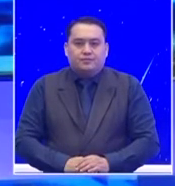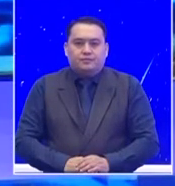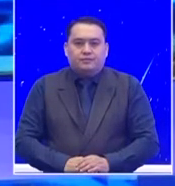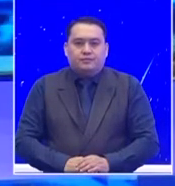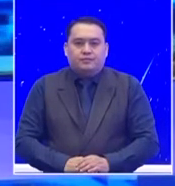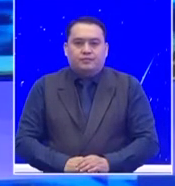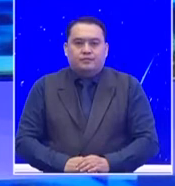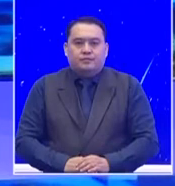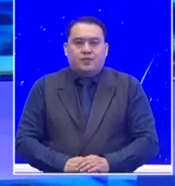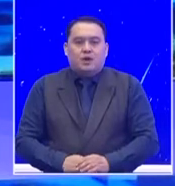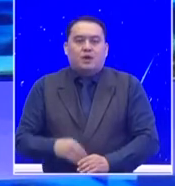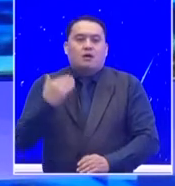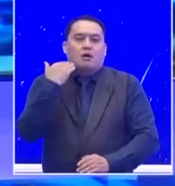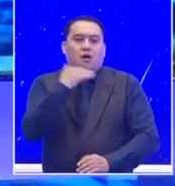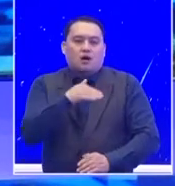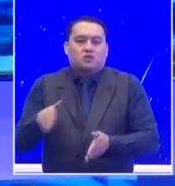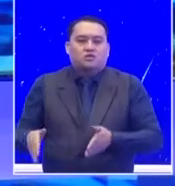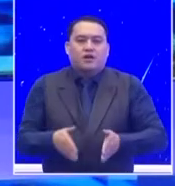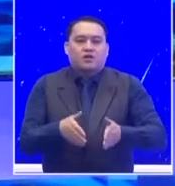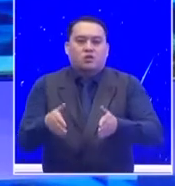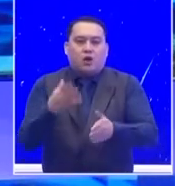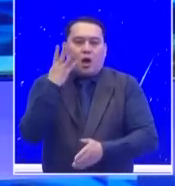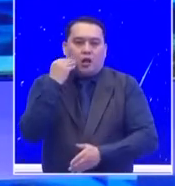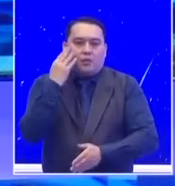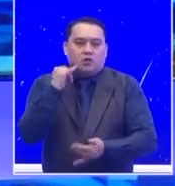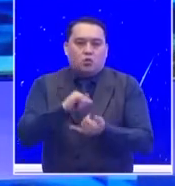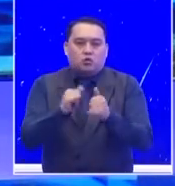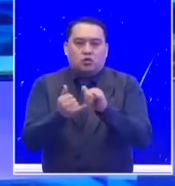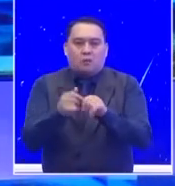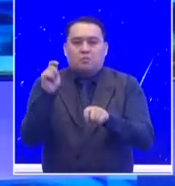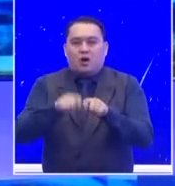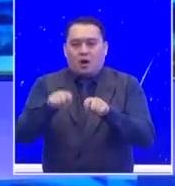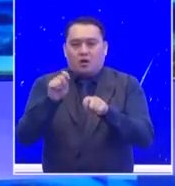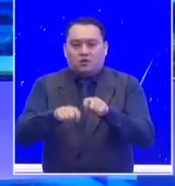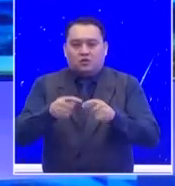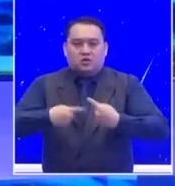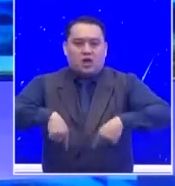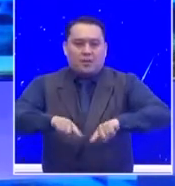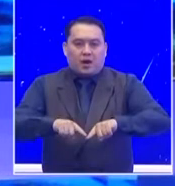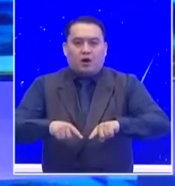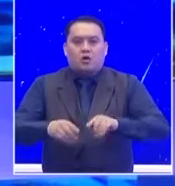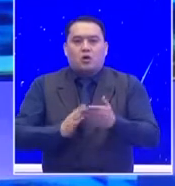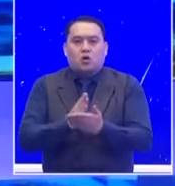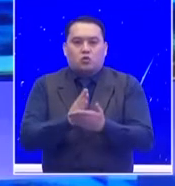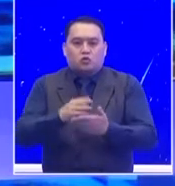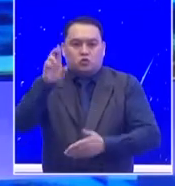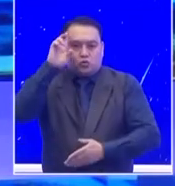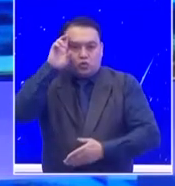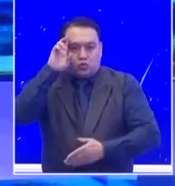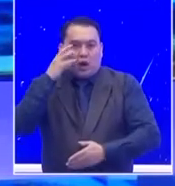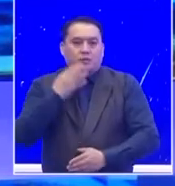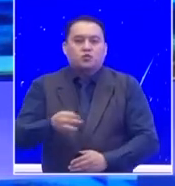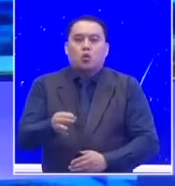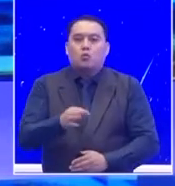новостям области. Качество автодороги Алматы-Ускемен проверили сотрудники Департамента агентства по делам государственной